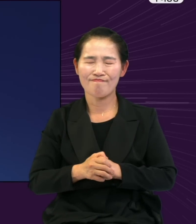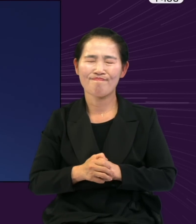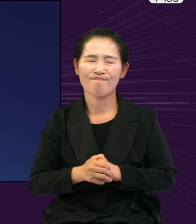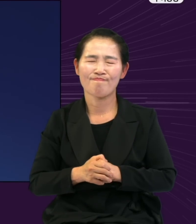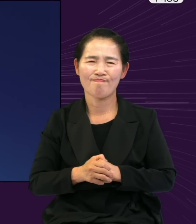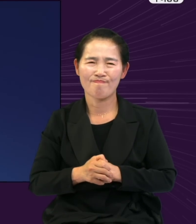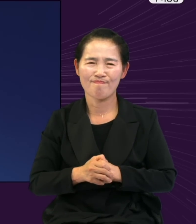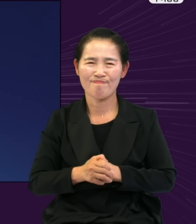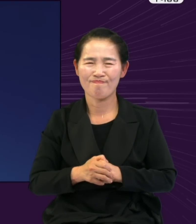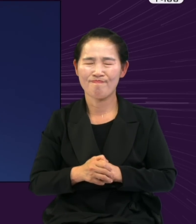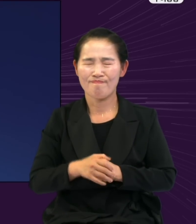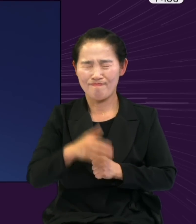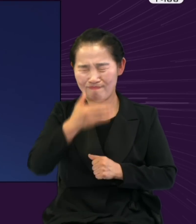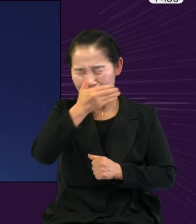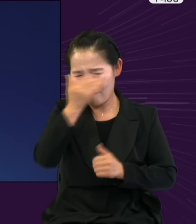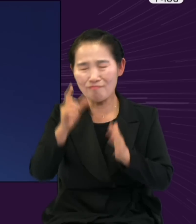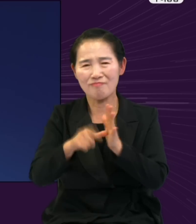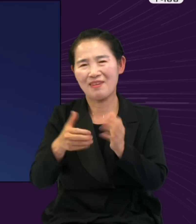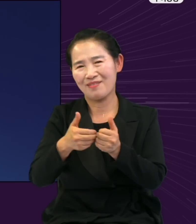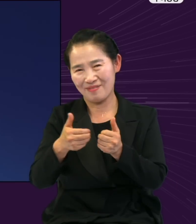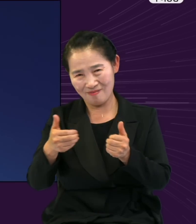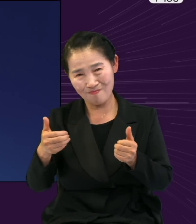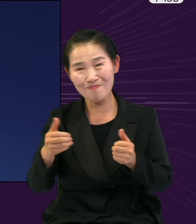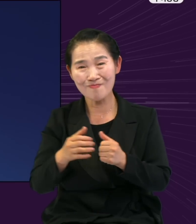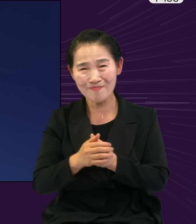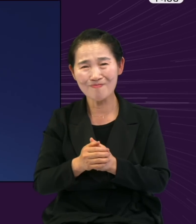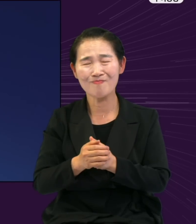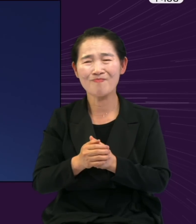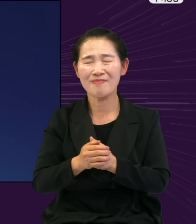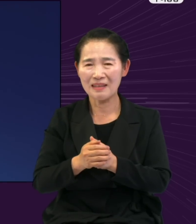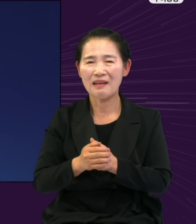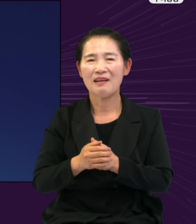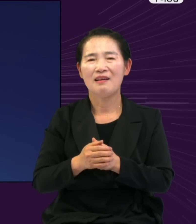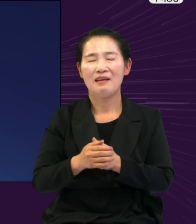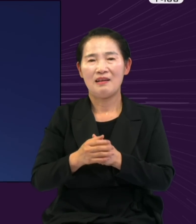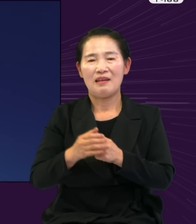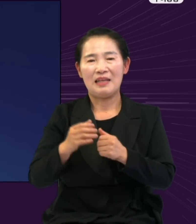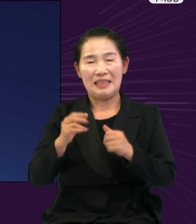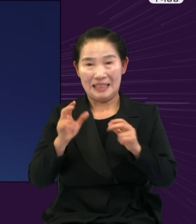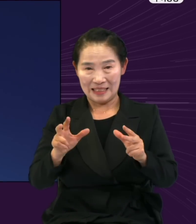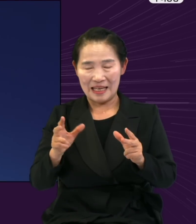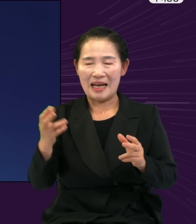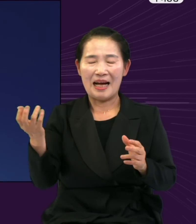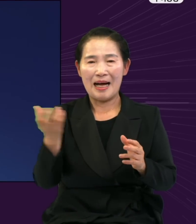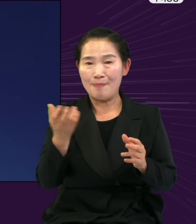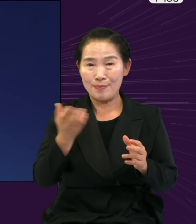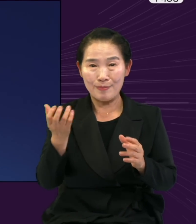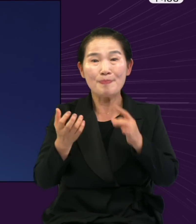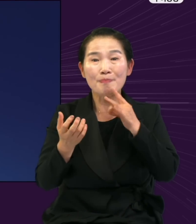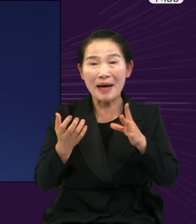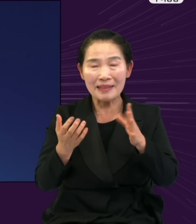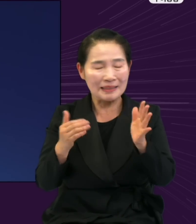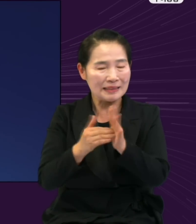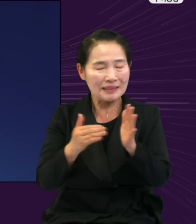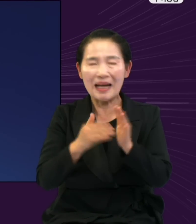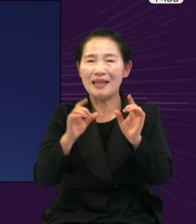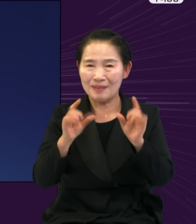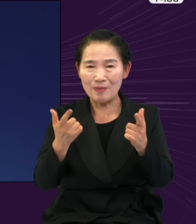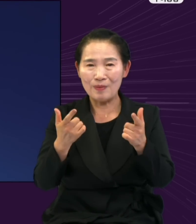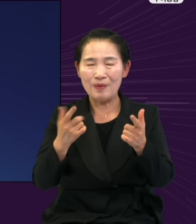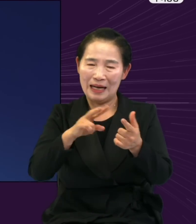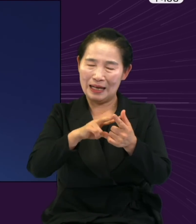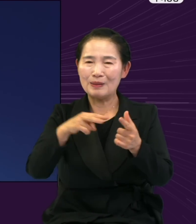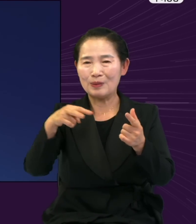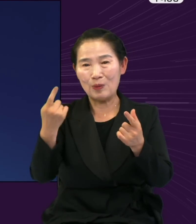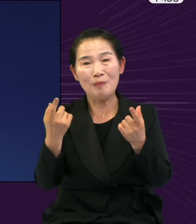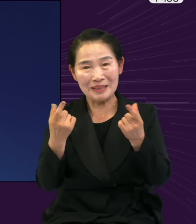저에게 남편은 더 이상 슬픔이나 아픔이 아닙니다. 제 아이들에게도 그렇죠. 오늘 아침에 제 딸이